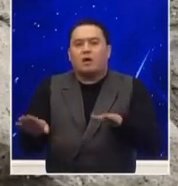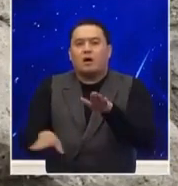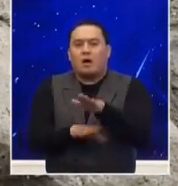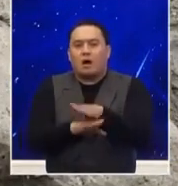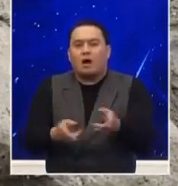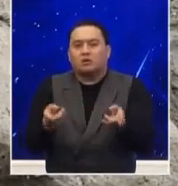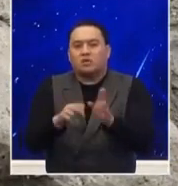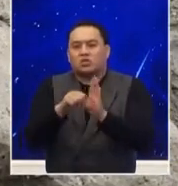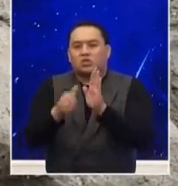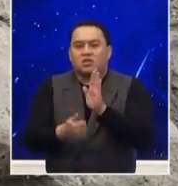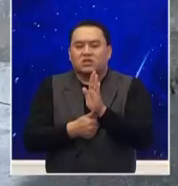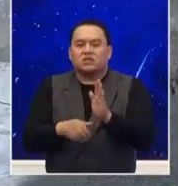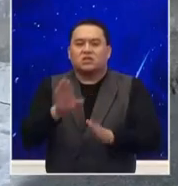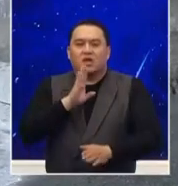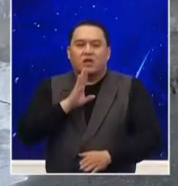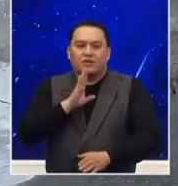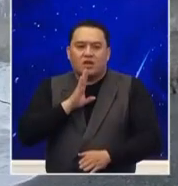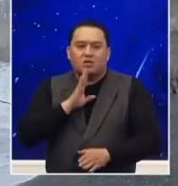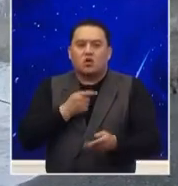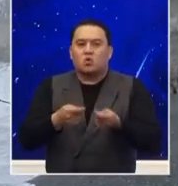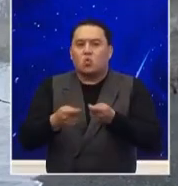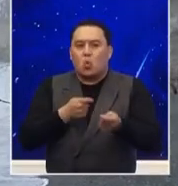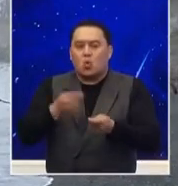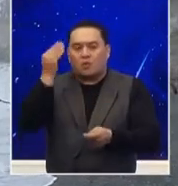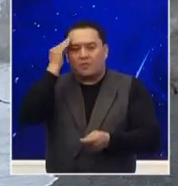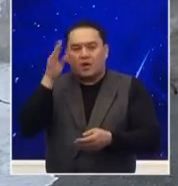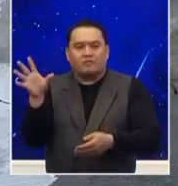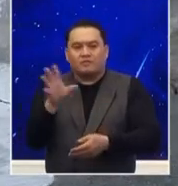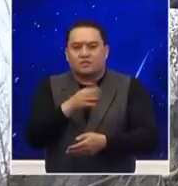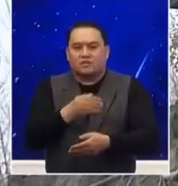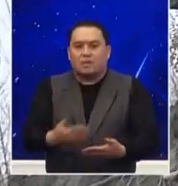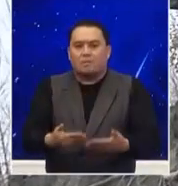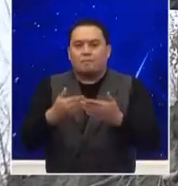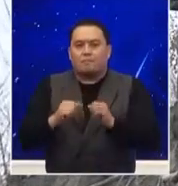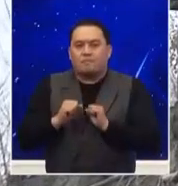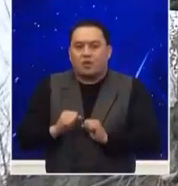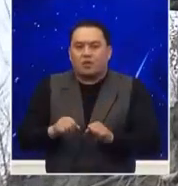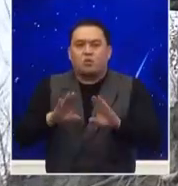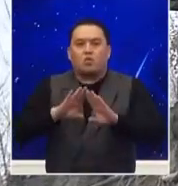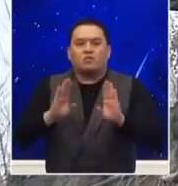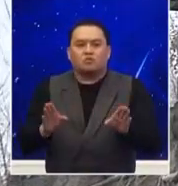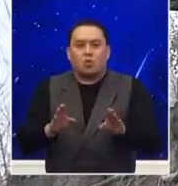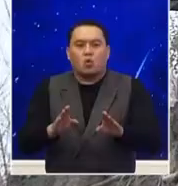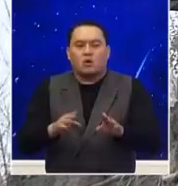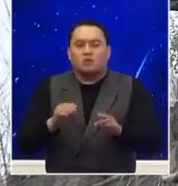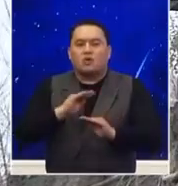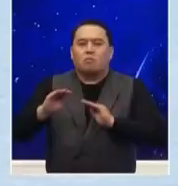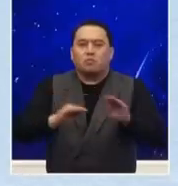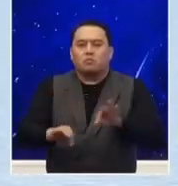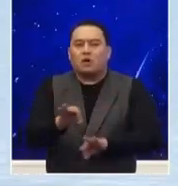летом оказалась 16-летняя девушка. Властями региона принимаются все меры для предотвращения подобных случаев. Разработанный ими